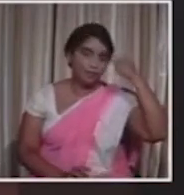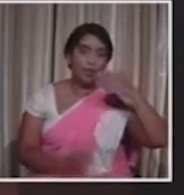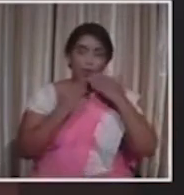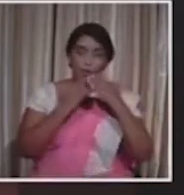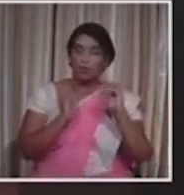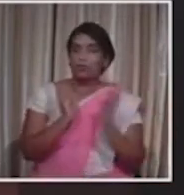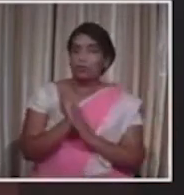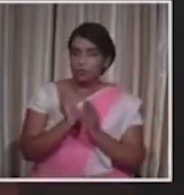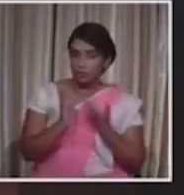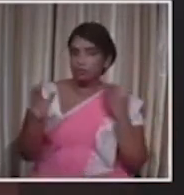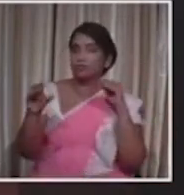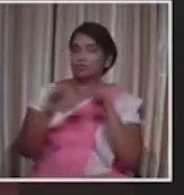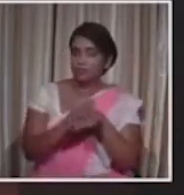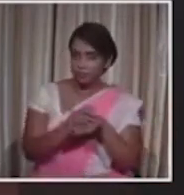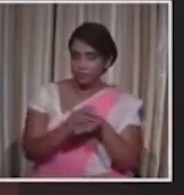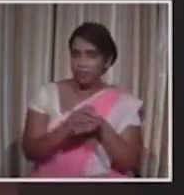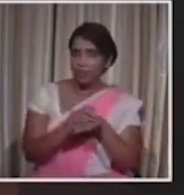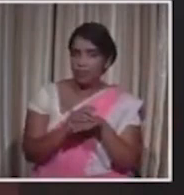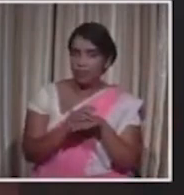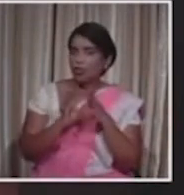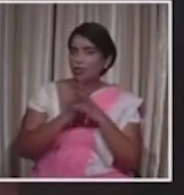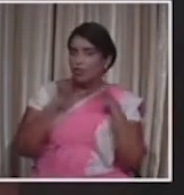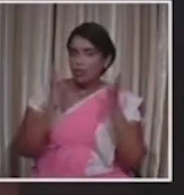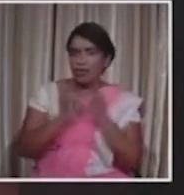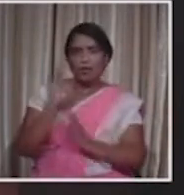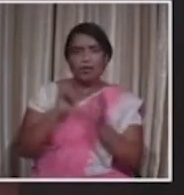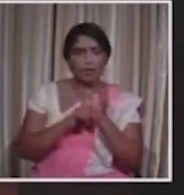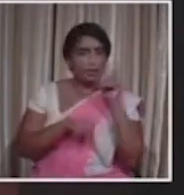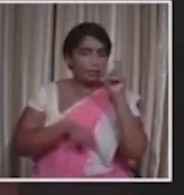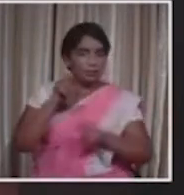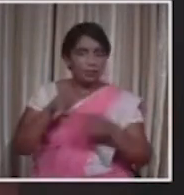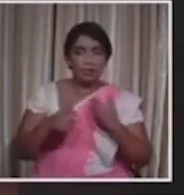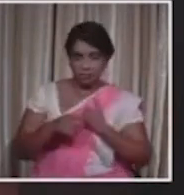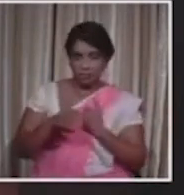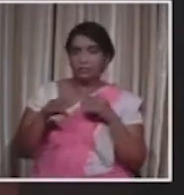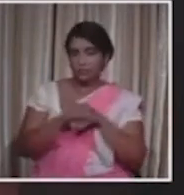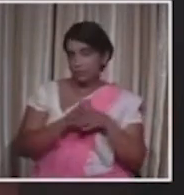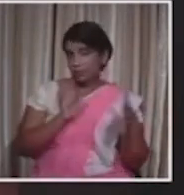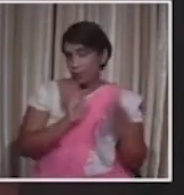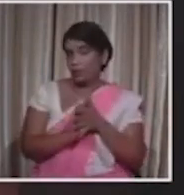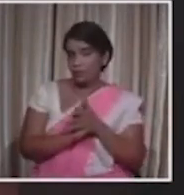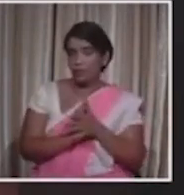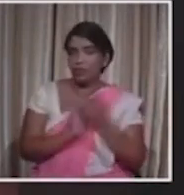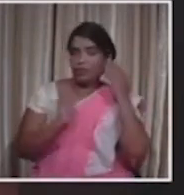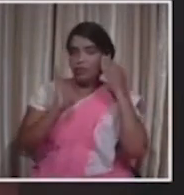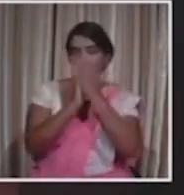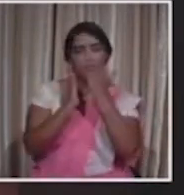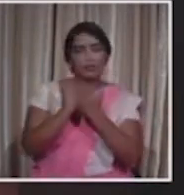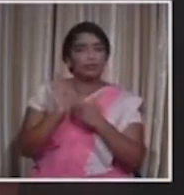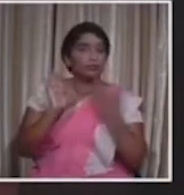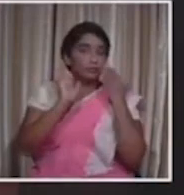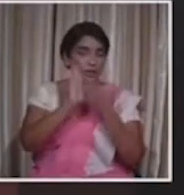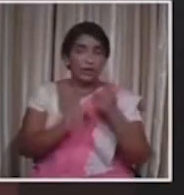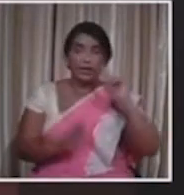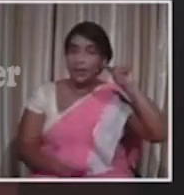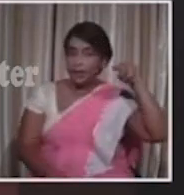කාරක සභාවටත් ගිහිල්ලා විශාල මන්ත්‍රී කණ්ඩායමක් මා ඇතුළුව කරුණු කාරණා පෙන්වලා දුන්නා හෙට